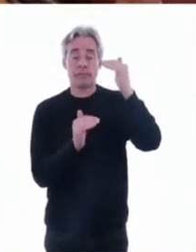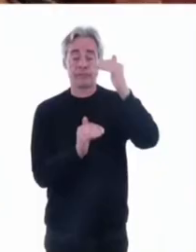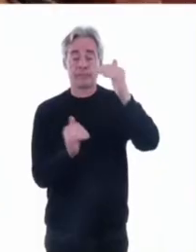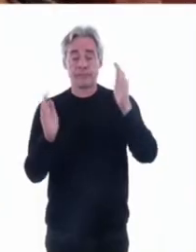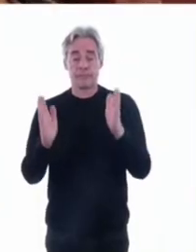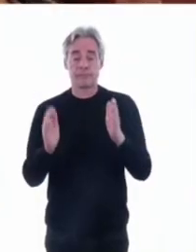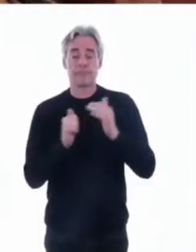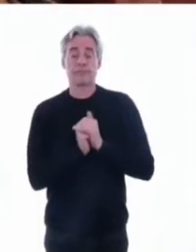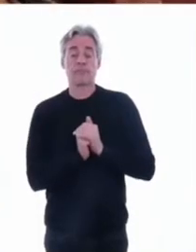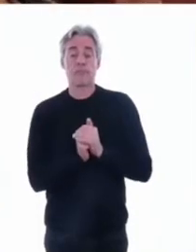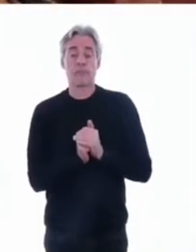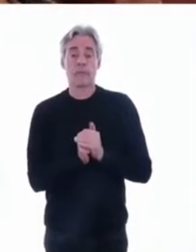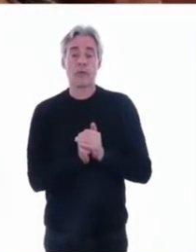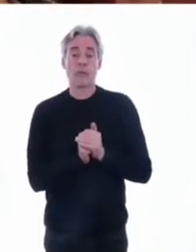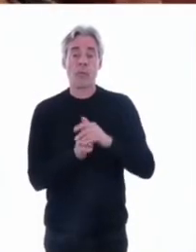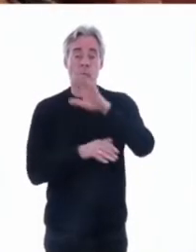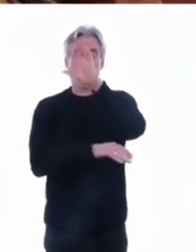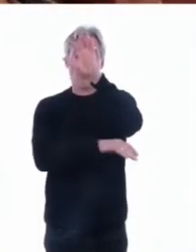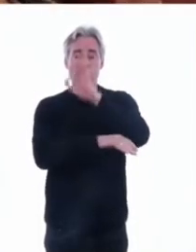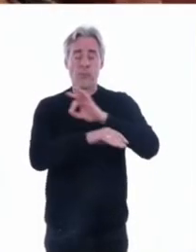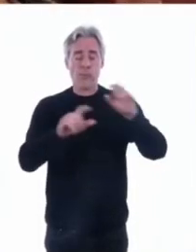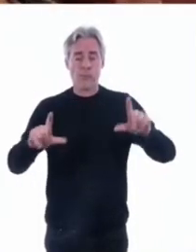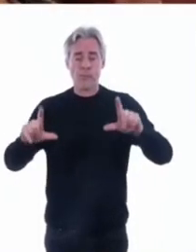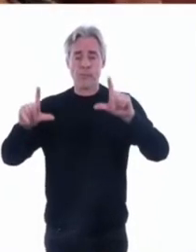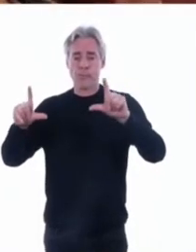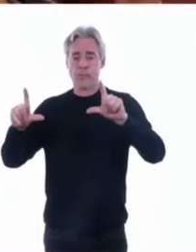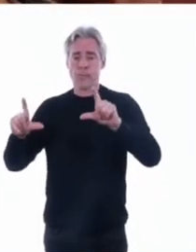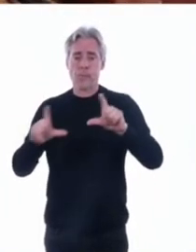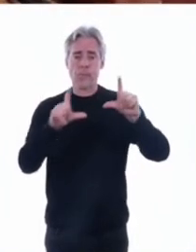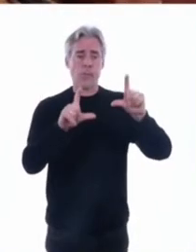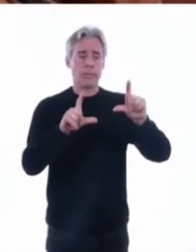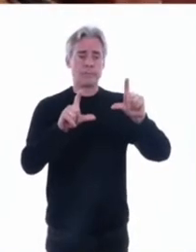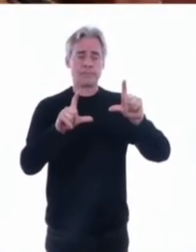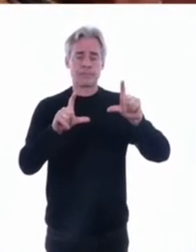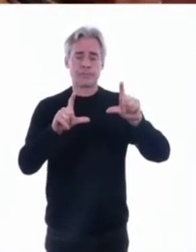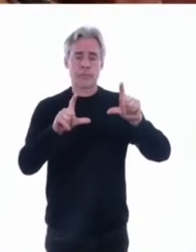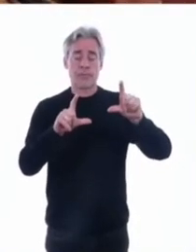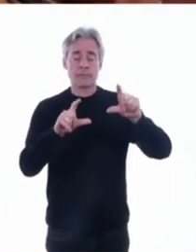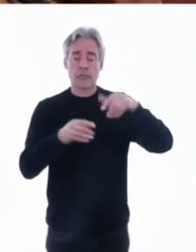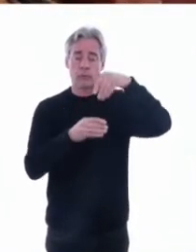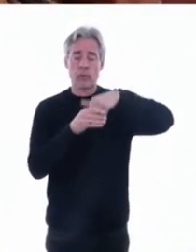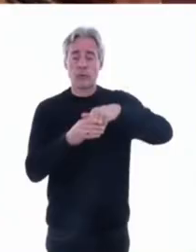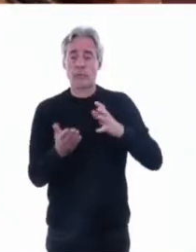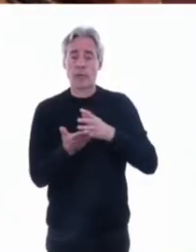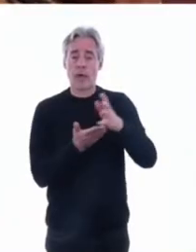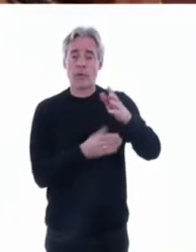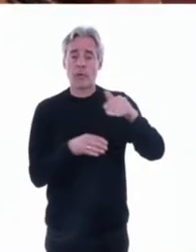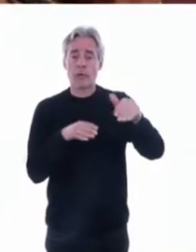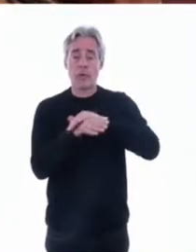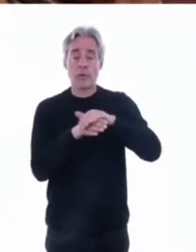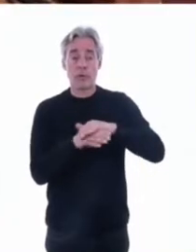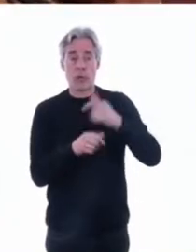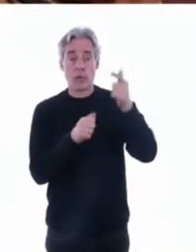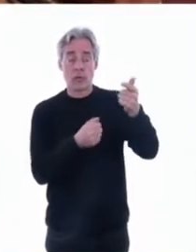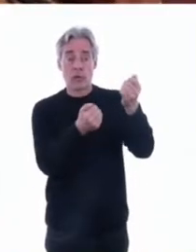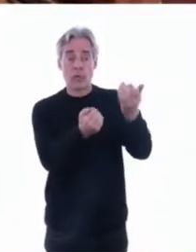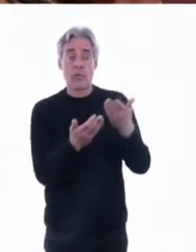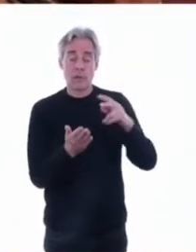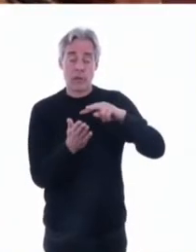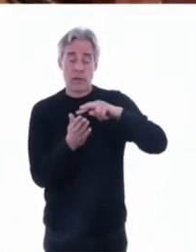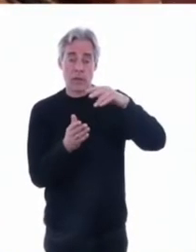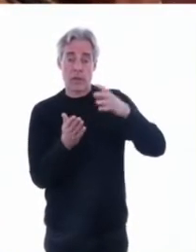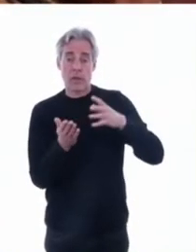Et ce document technique traduit un projet politique. Et aujourd'hui, vous nous soumettez un document